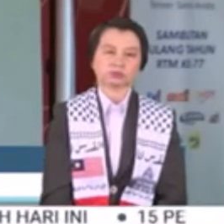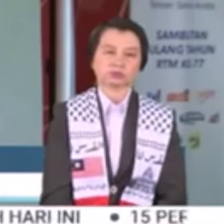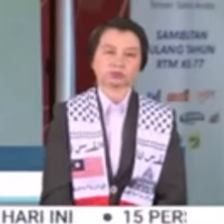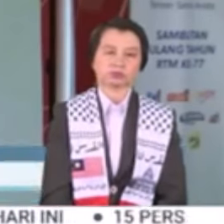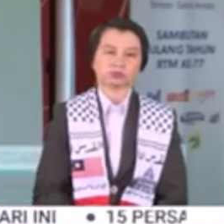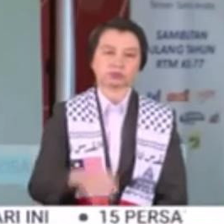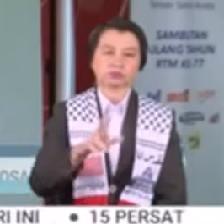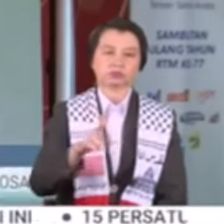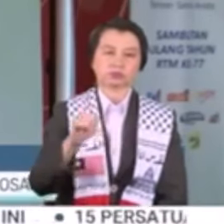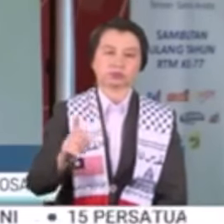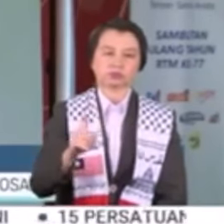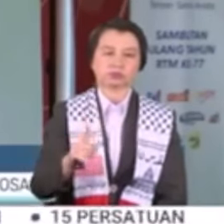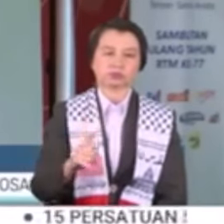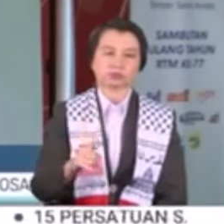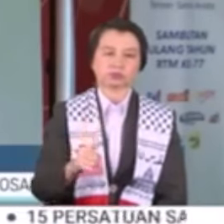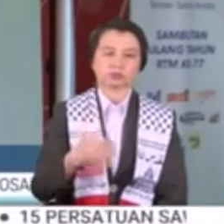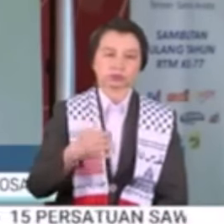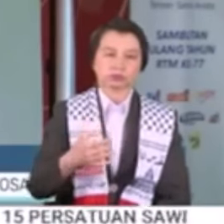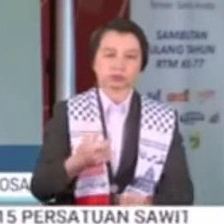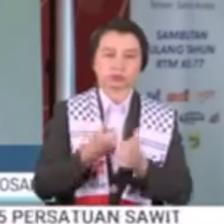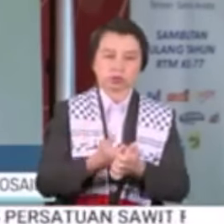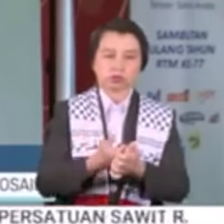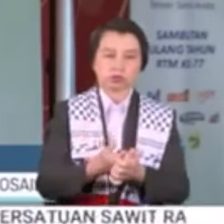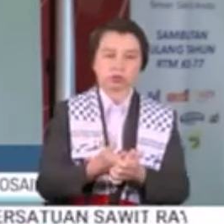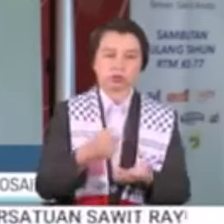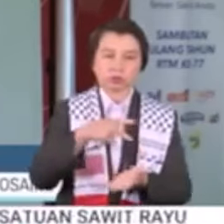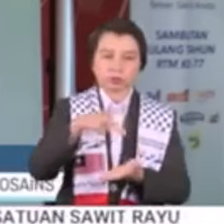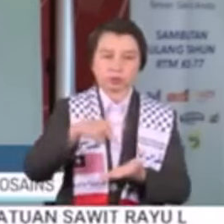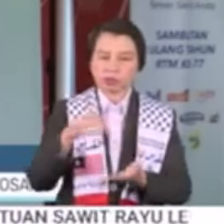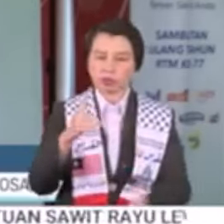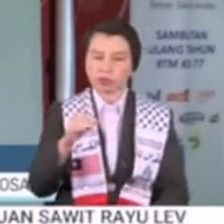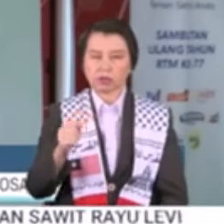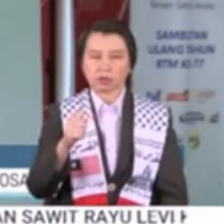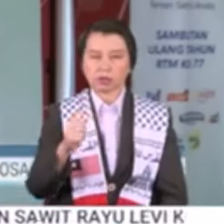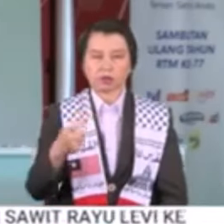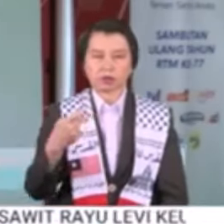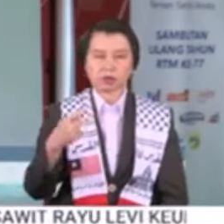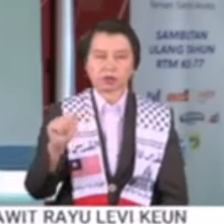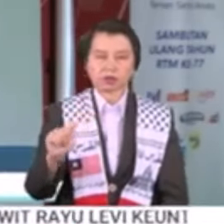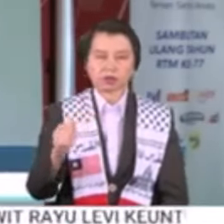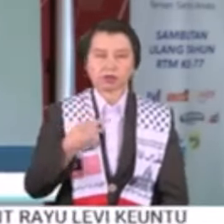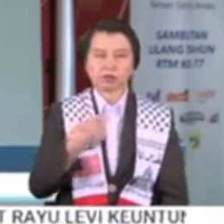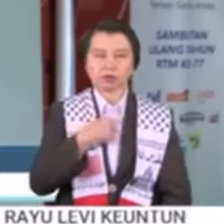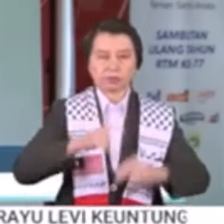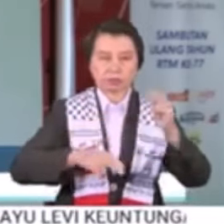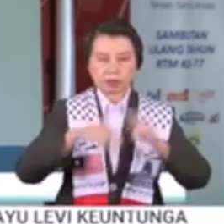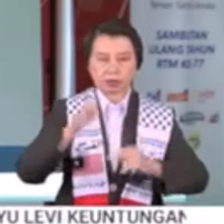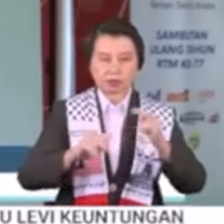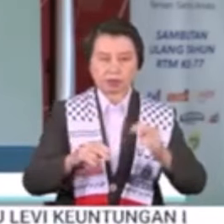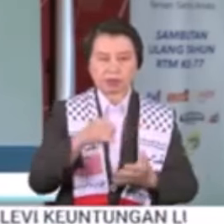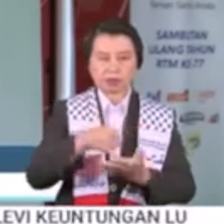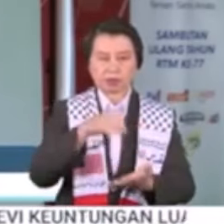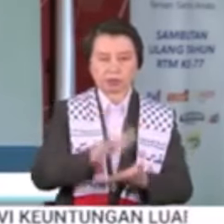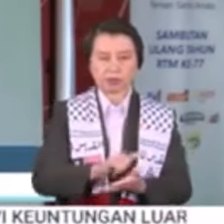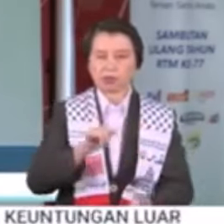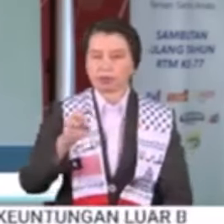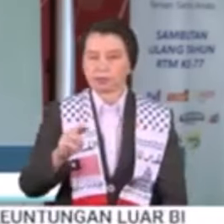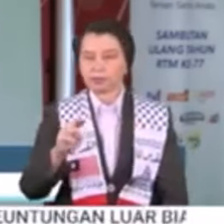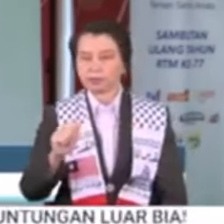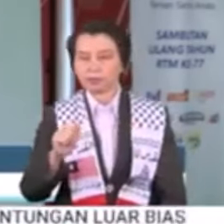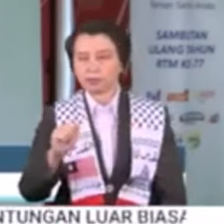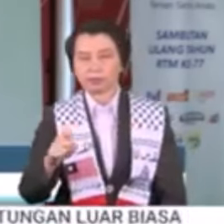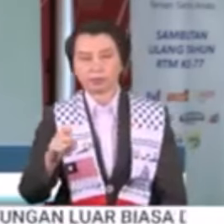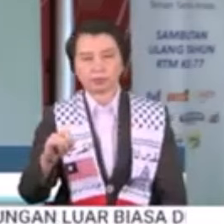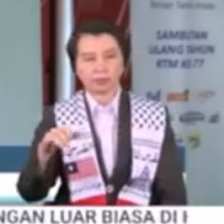31 hotspot itu adalah berdasarkan pangkalan data yang telah kita bina, iaitu NATSIS. Daripada pangkalan data tersebut, 31 hotspot